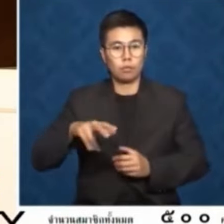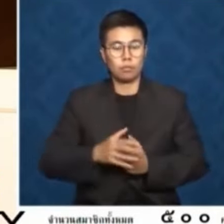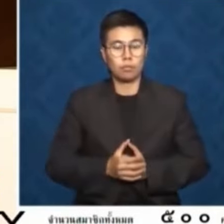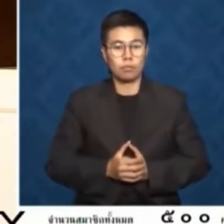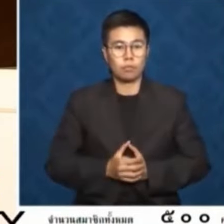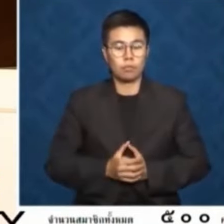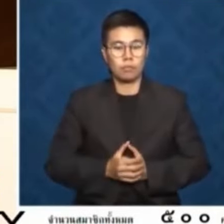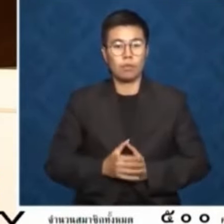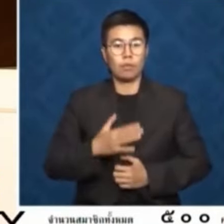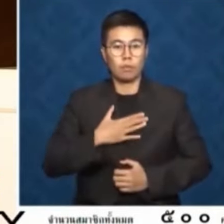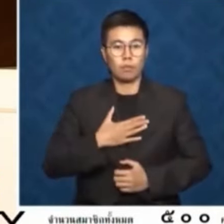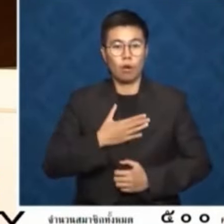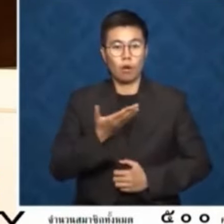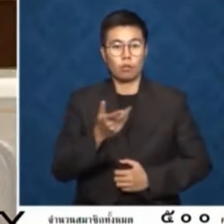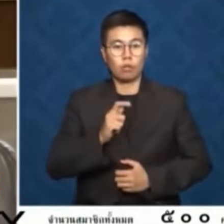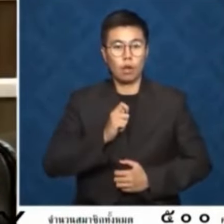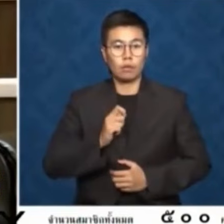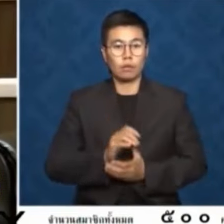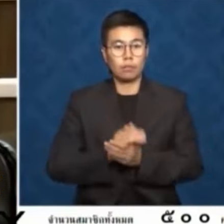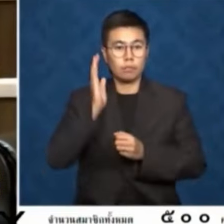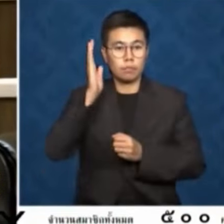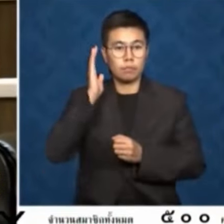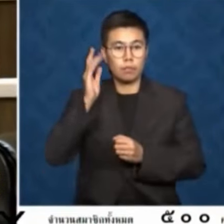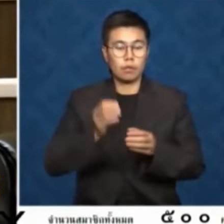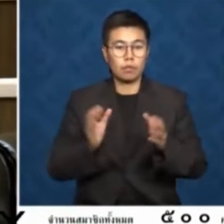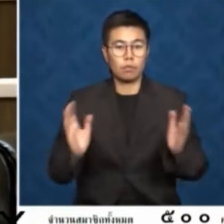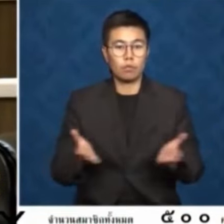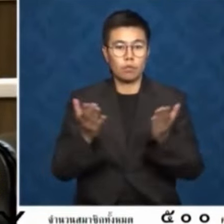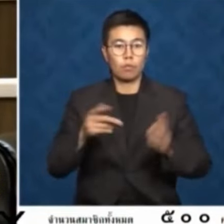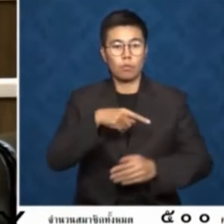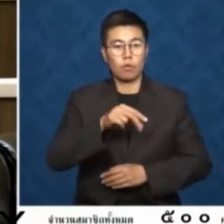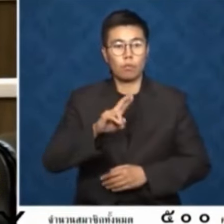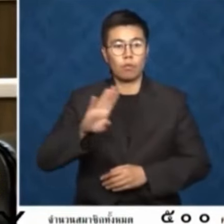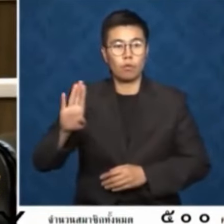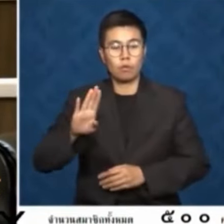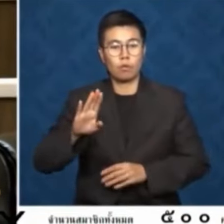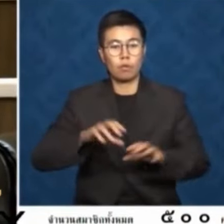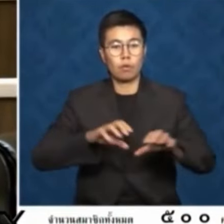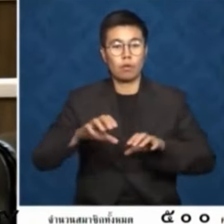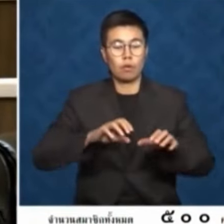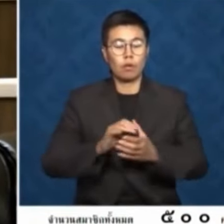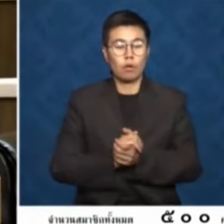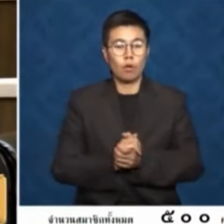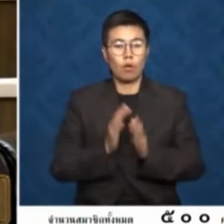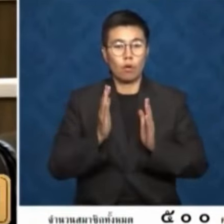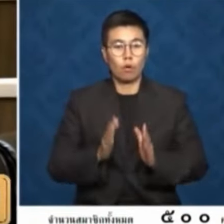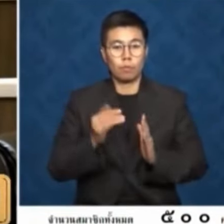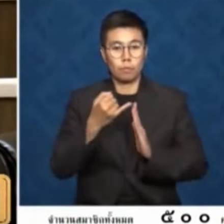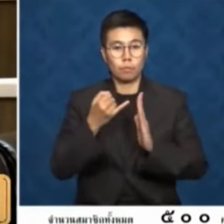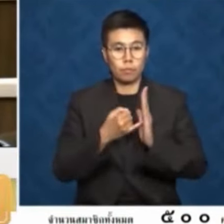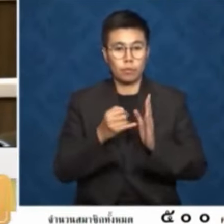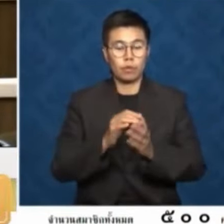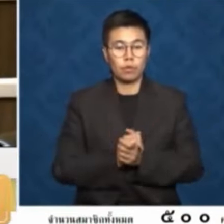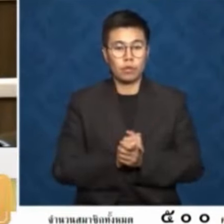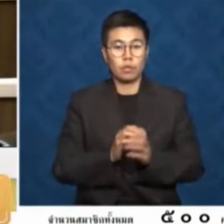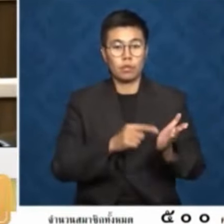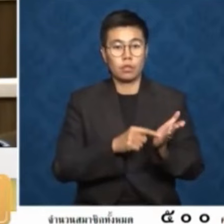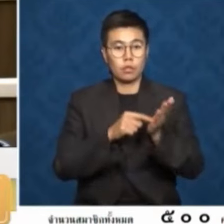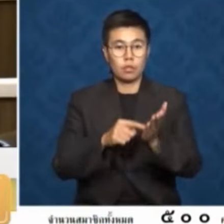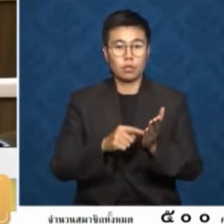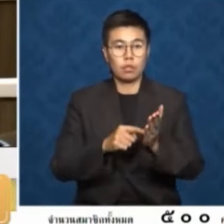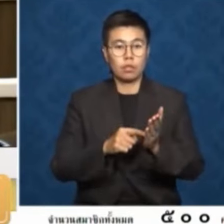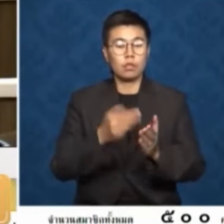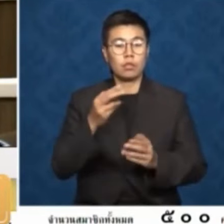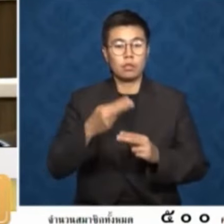กับผมขออนุญาตท่านประธานเพื่อที่จะอภิปรายสนับสนุนพระราชบัญญัติบริหารงานส่วนบุคคลท้องถิ่นที่เสนอโดยท่านพัฒ